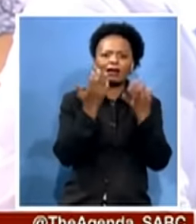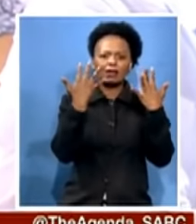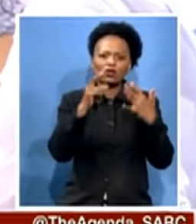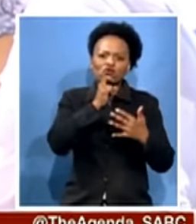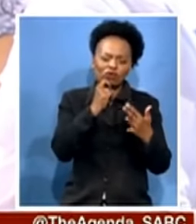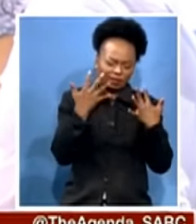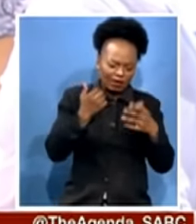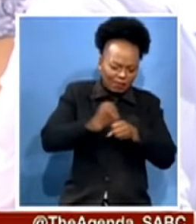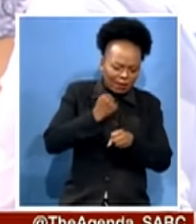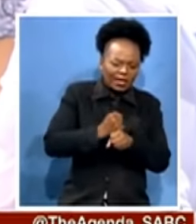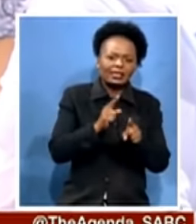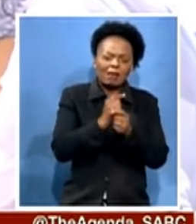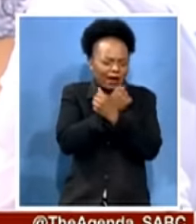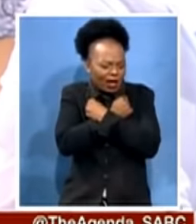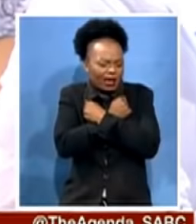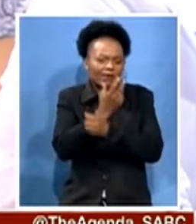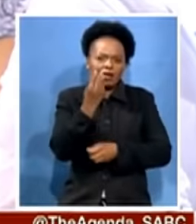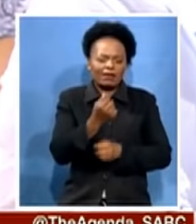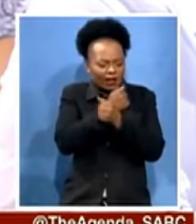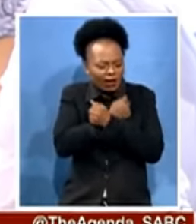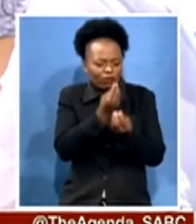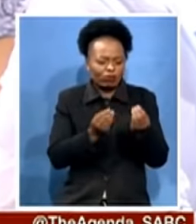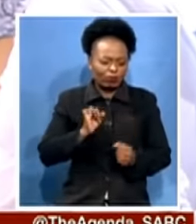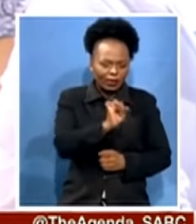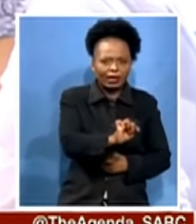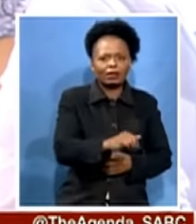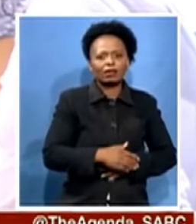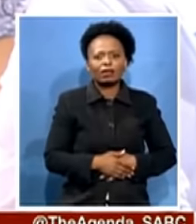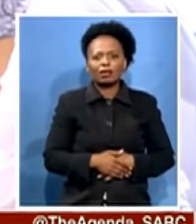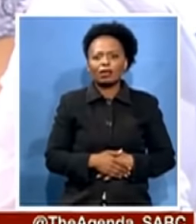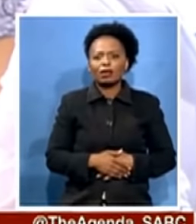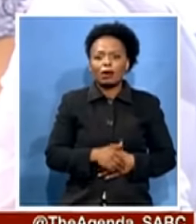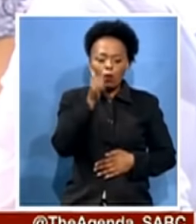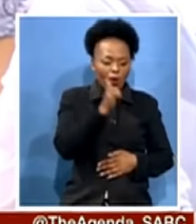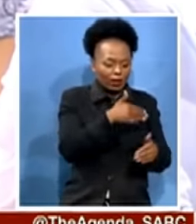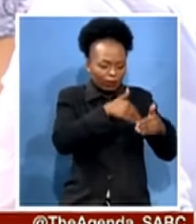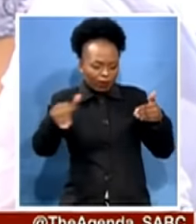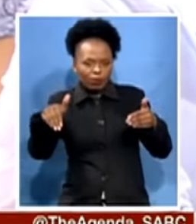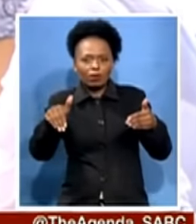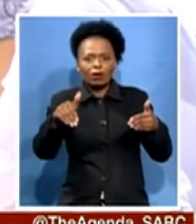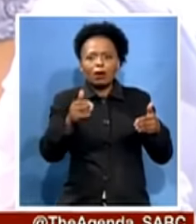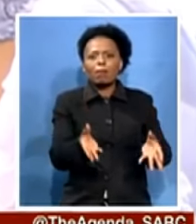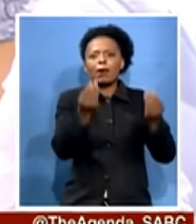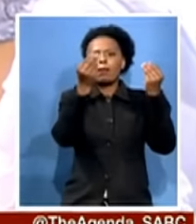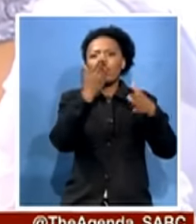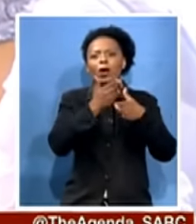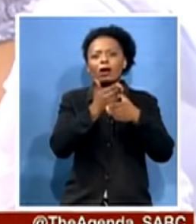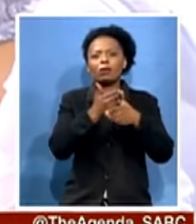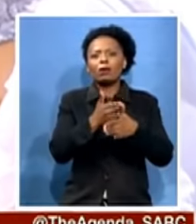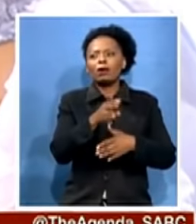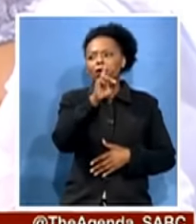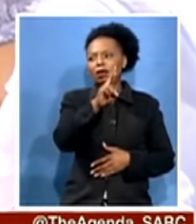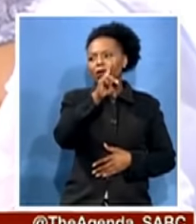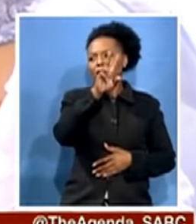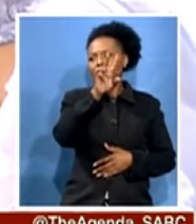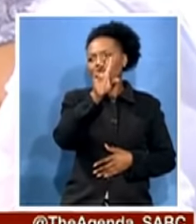lwezingane zakho. Lokhu kuhamba kwakhe kube seqashiwe RBM. Kwasho ukuthi uMakoti useyaphela indaba yakhe kuba